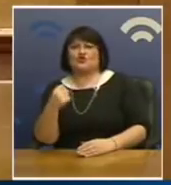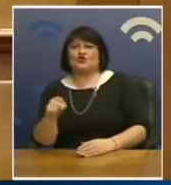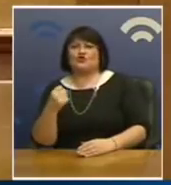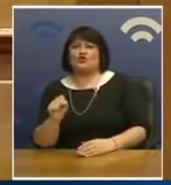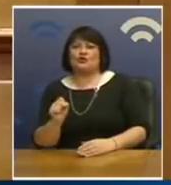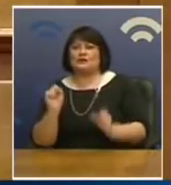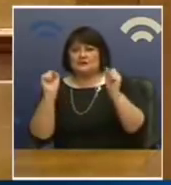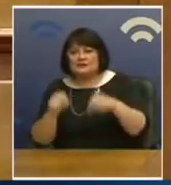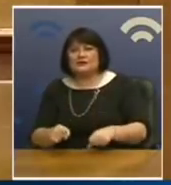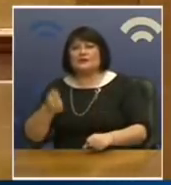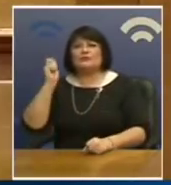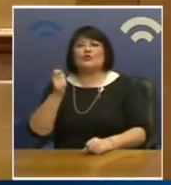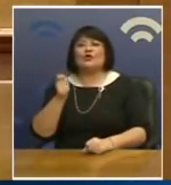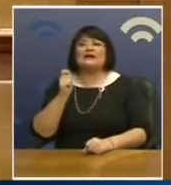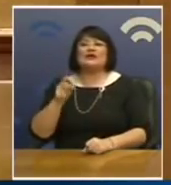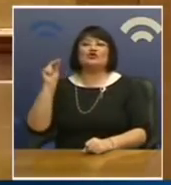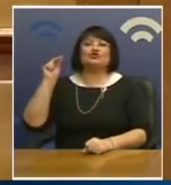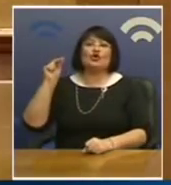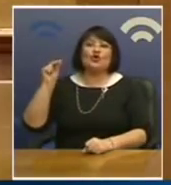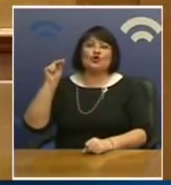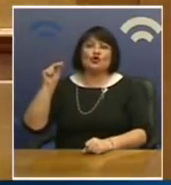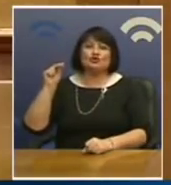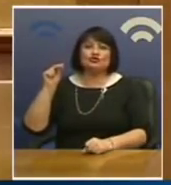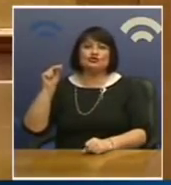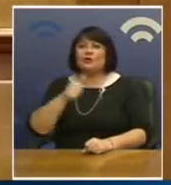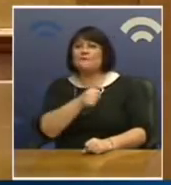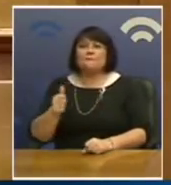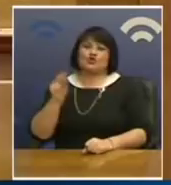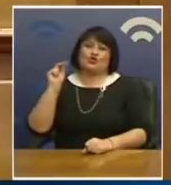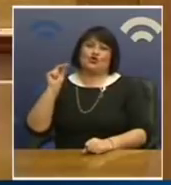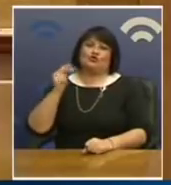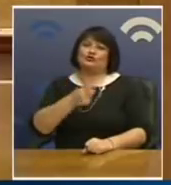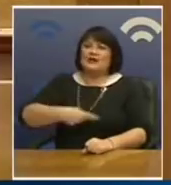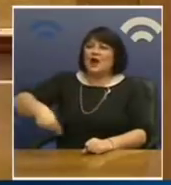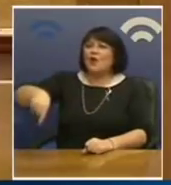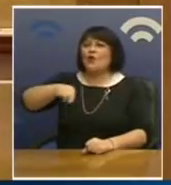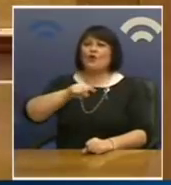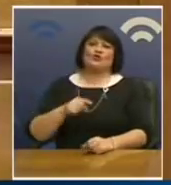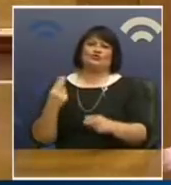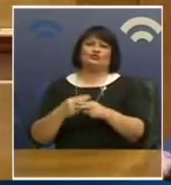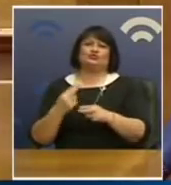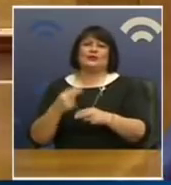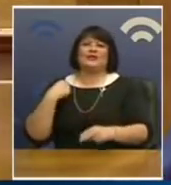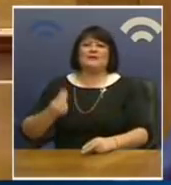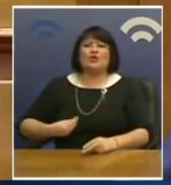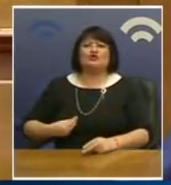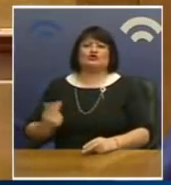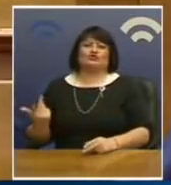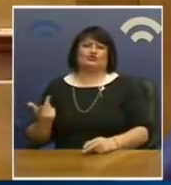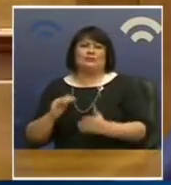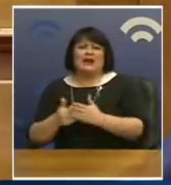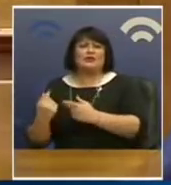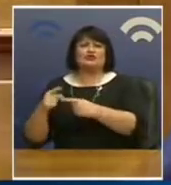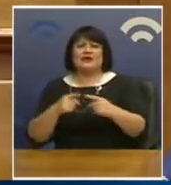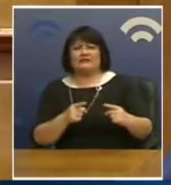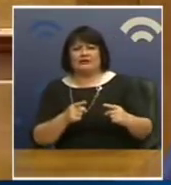καθιερωθεί ο πολιτικός όρκος ως αποκλειστικός τύπος όρκου για όλους τους κρατικούς αξιωματούχους και δημόσιους λειτουργούς, από τον